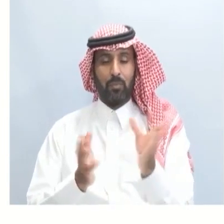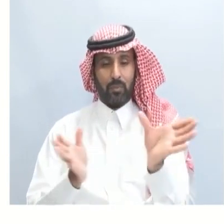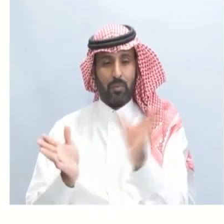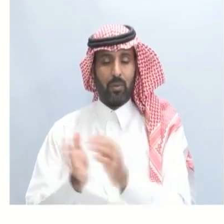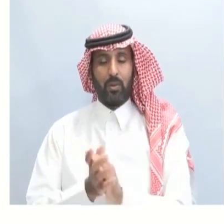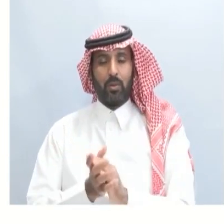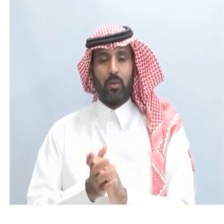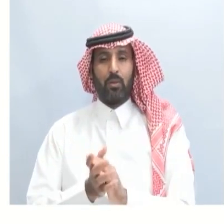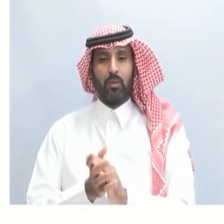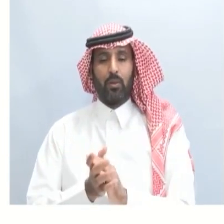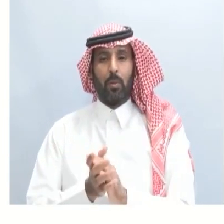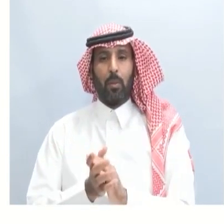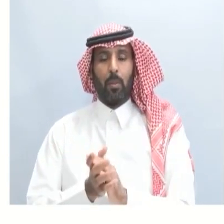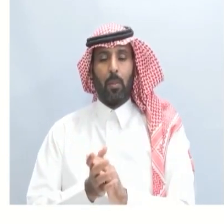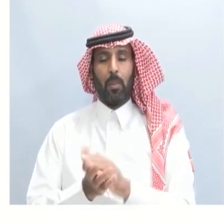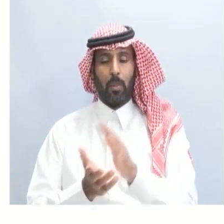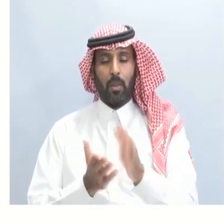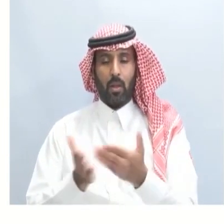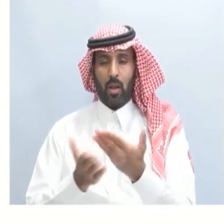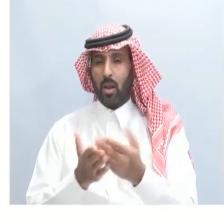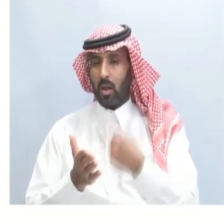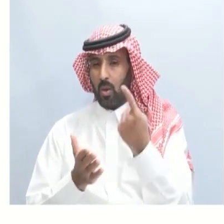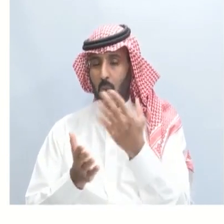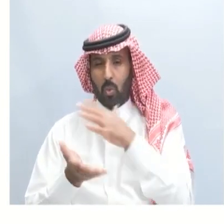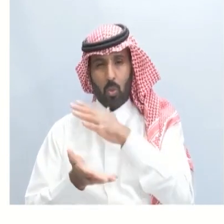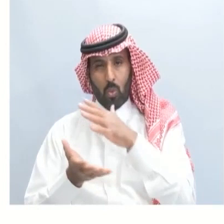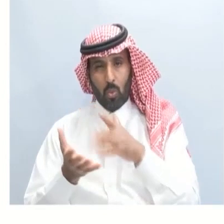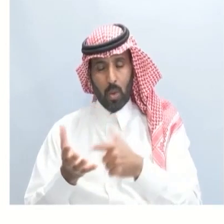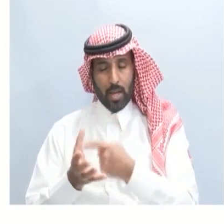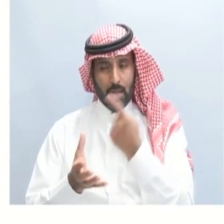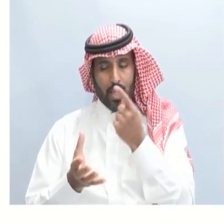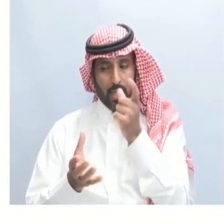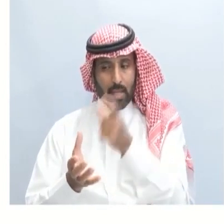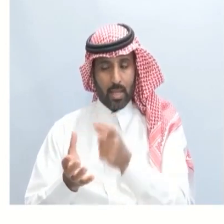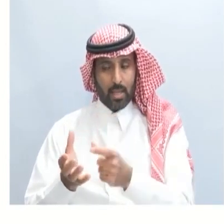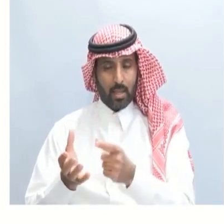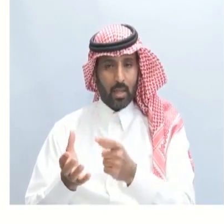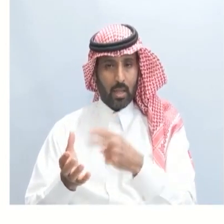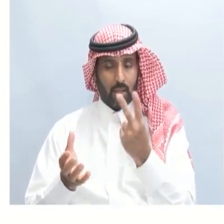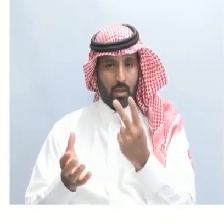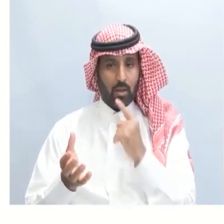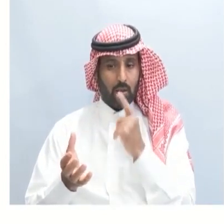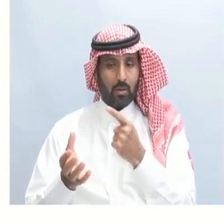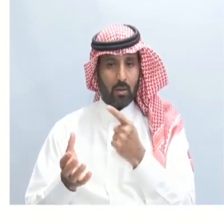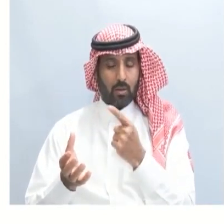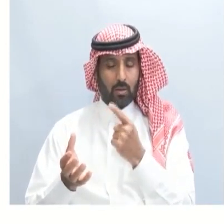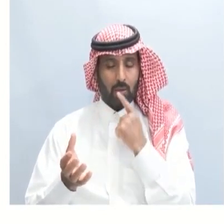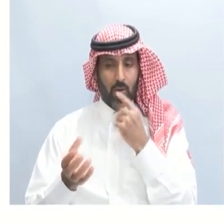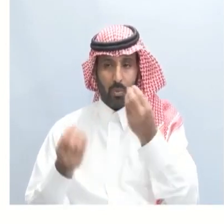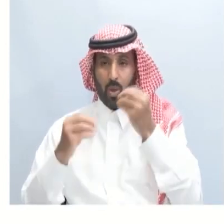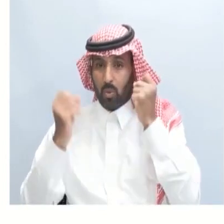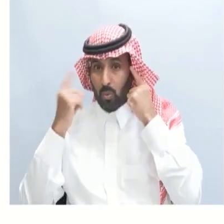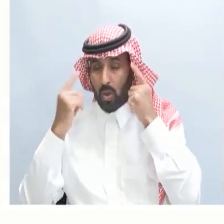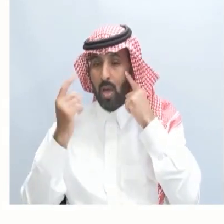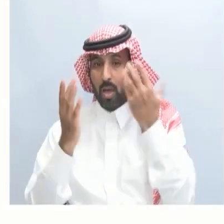بالنسبه لمن بالنسبه للحاله الاولى ماذا عن الحاله الثانيه الحاله الثانيه عندما قلت ساقوم بتدعيم الفهم